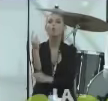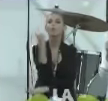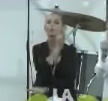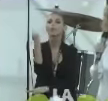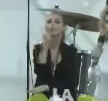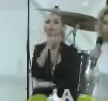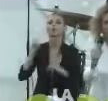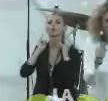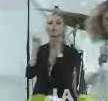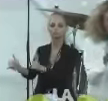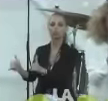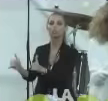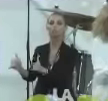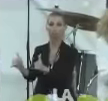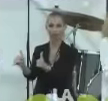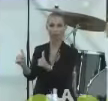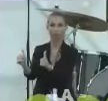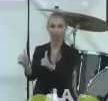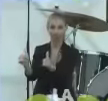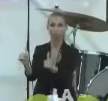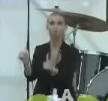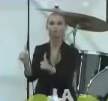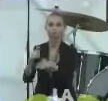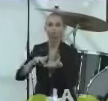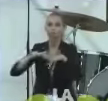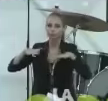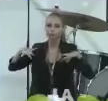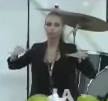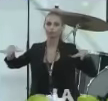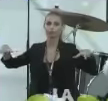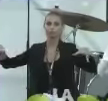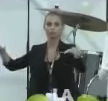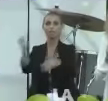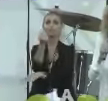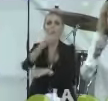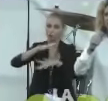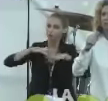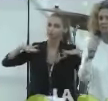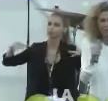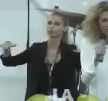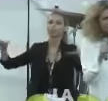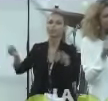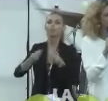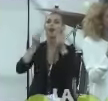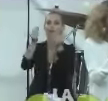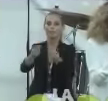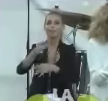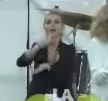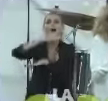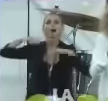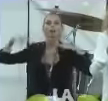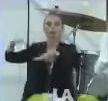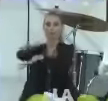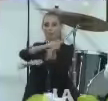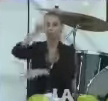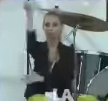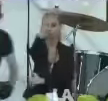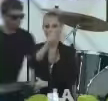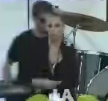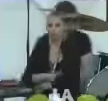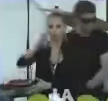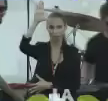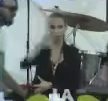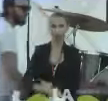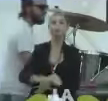vera ridistribuzione, la nostra unica via d'uscita, così si dà aria, ossigeno a questo paese e le nostre